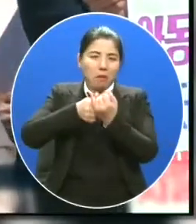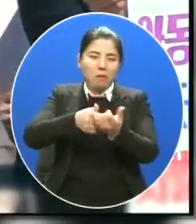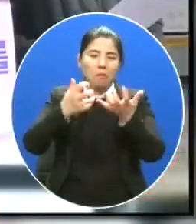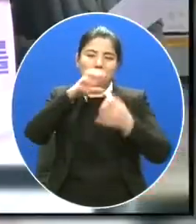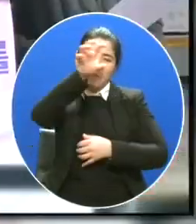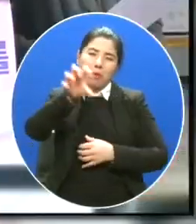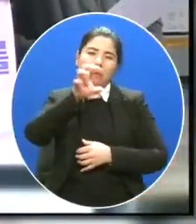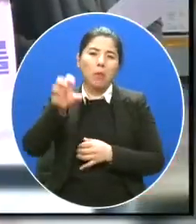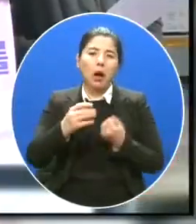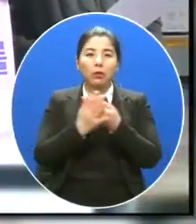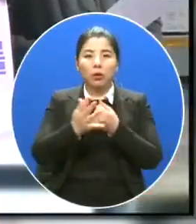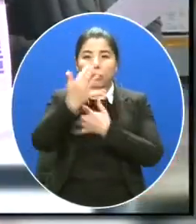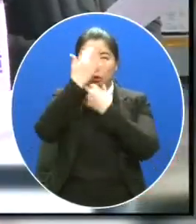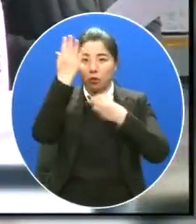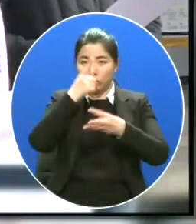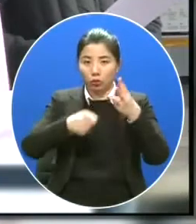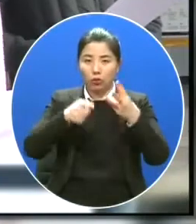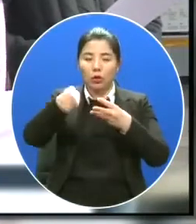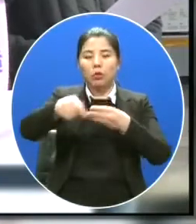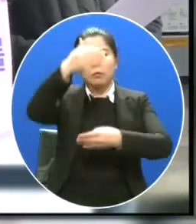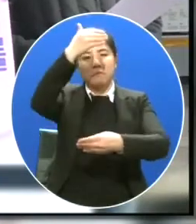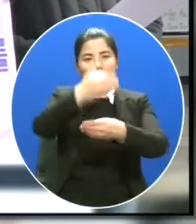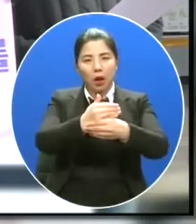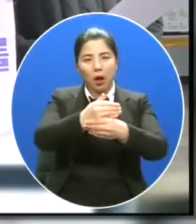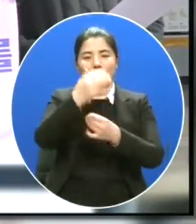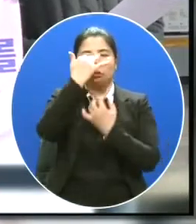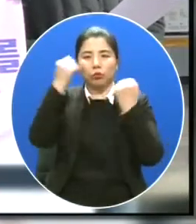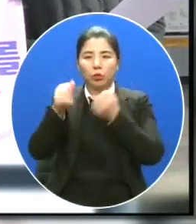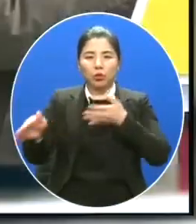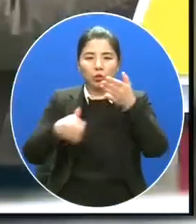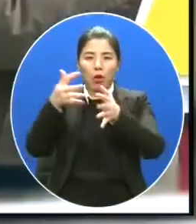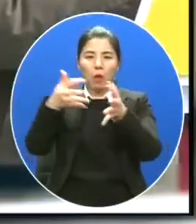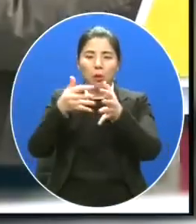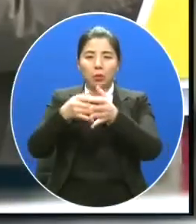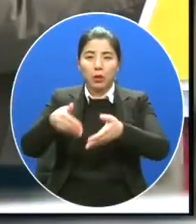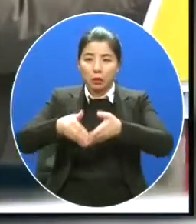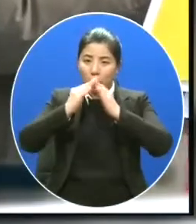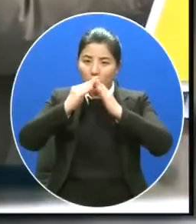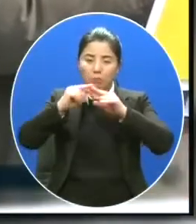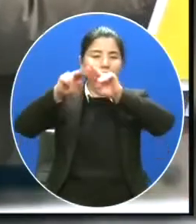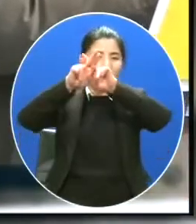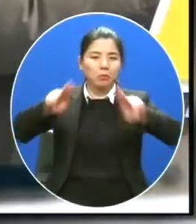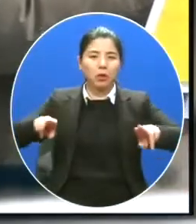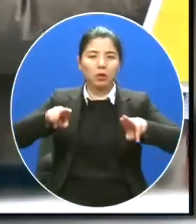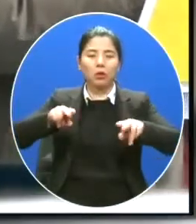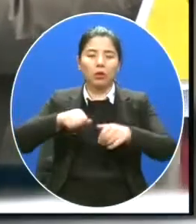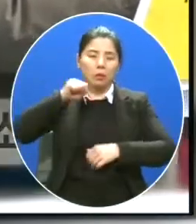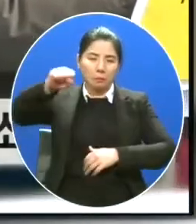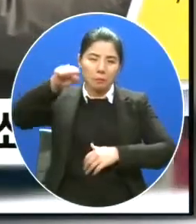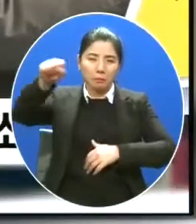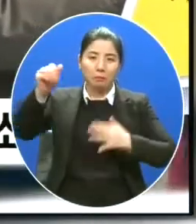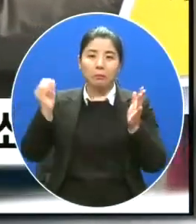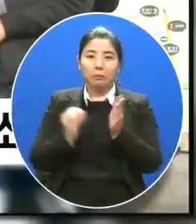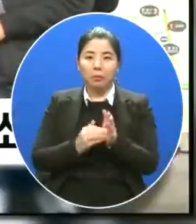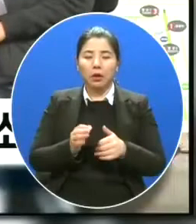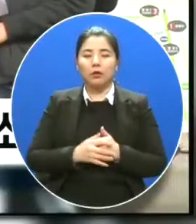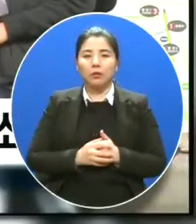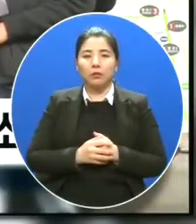성폭력이 반복되는 만큼 청주시는 시설을 폐쇄하고 충북도는 법인 설립 허가를 취소하라고